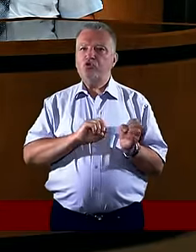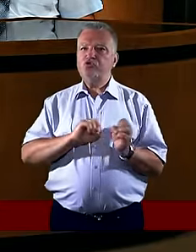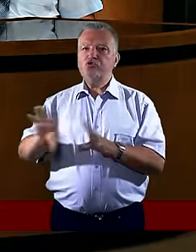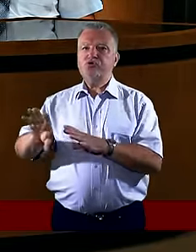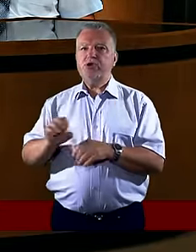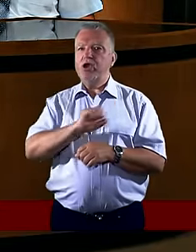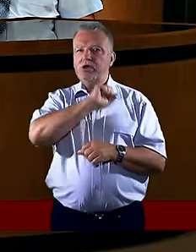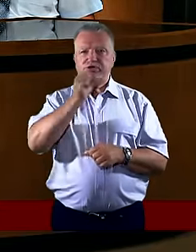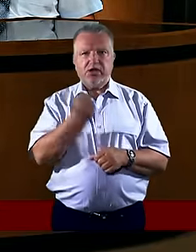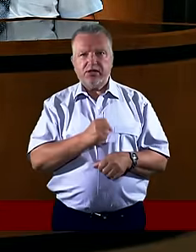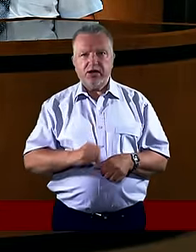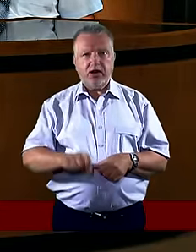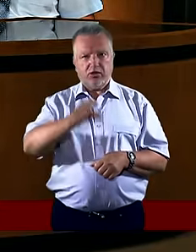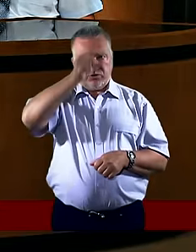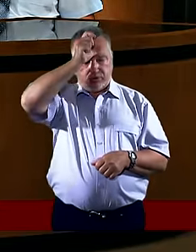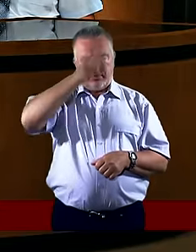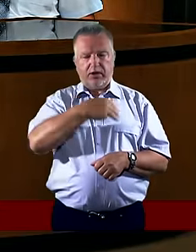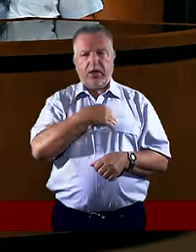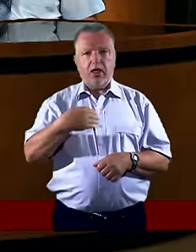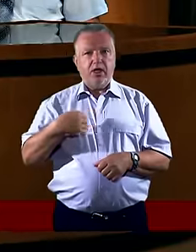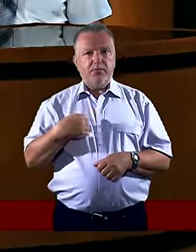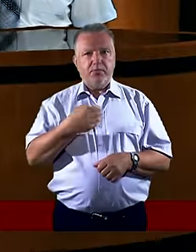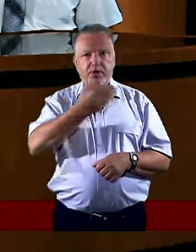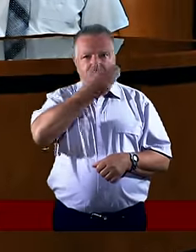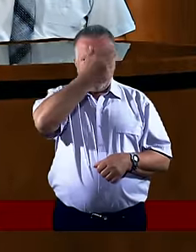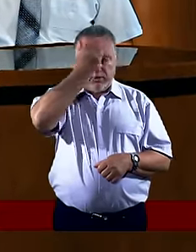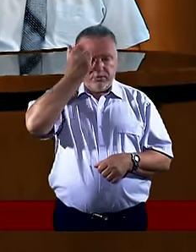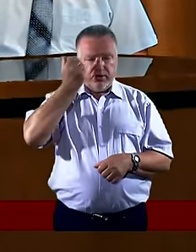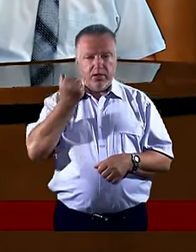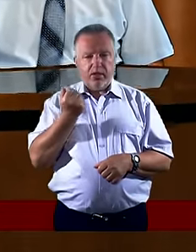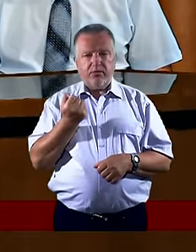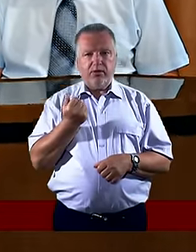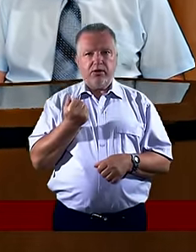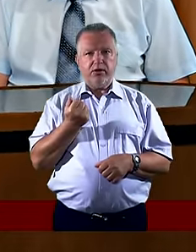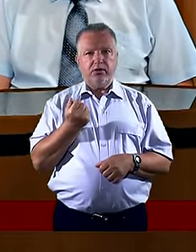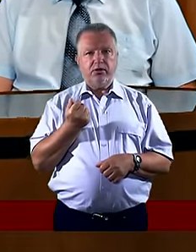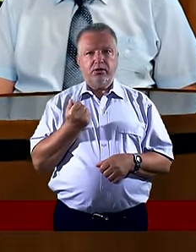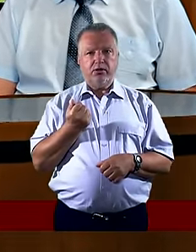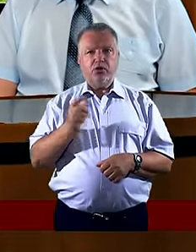żadnego człowieka, że my tak naprawdę do końca nie wiemy,